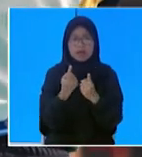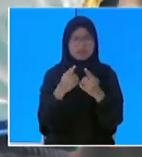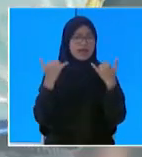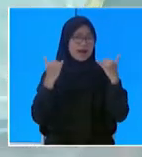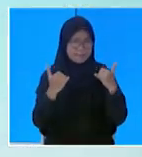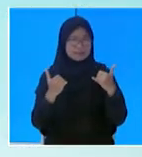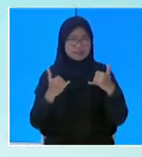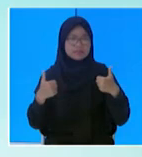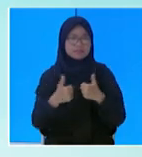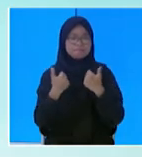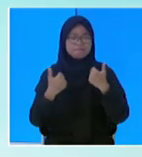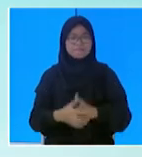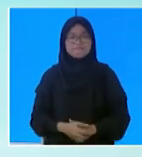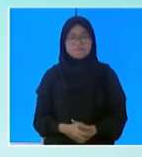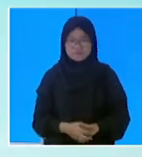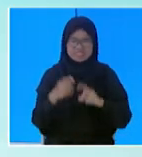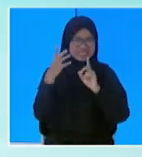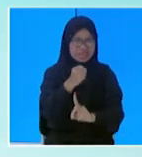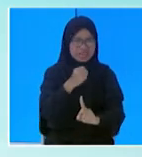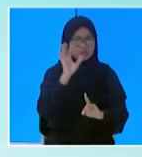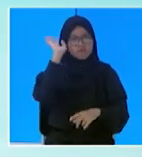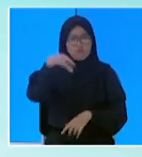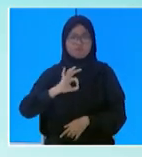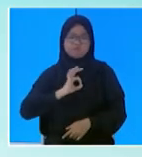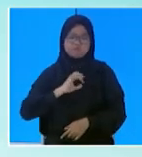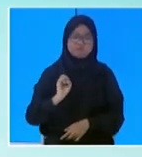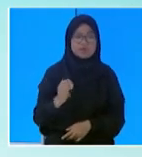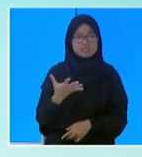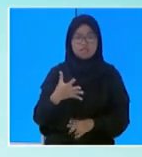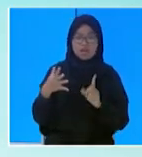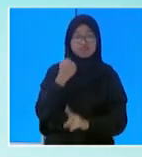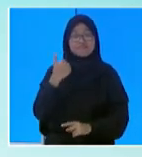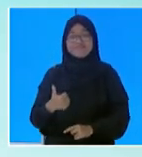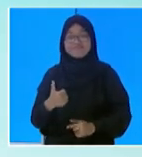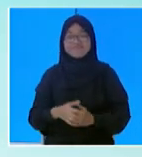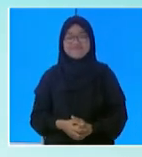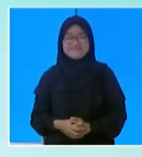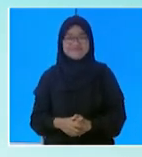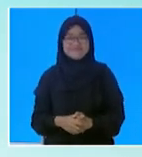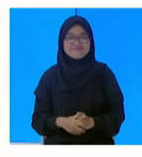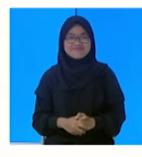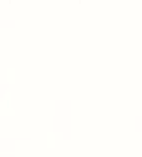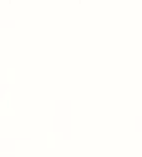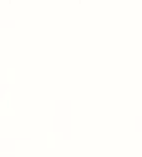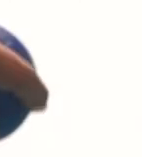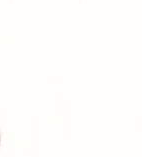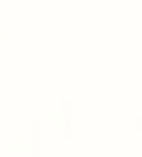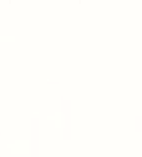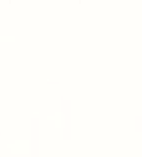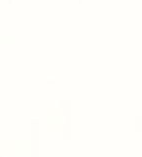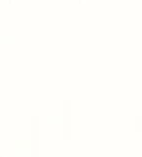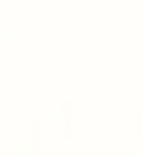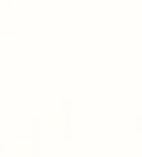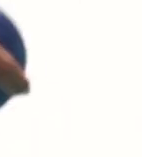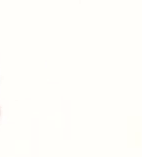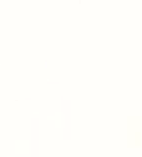Indonesia. Indonesia ditargetkan meraih 1 medali emas pada cabang olahraga Boccia. Dari Solo, Jawa Tengah, Septiantoro, iNews melaporkan.